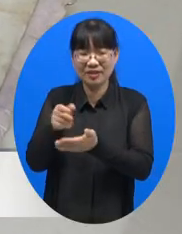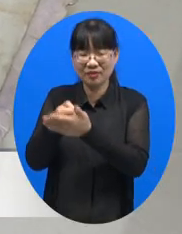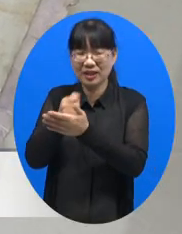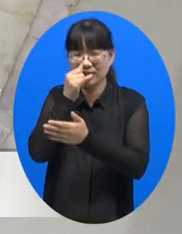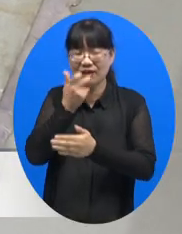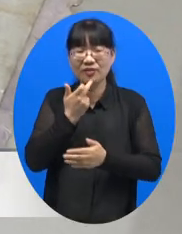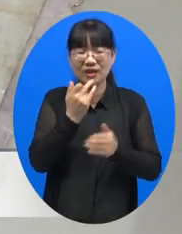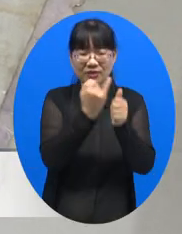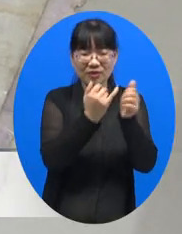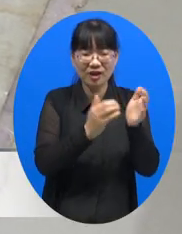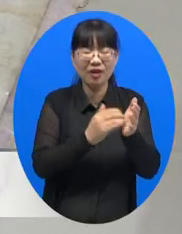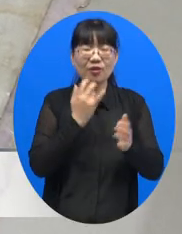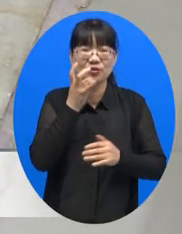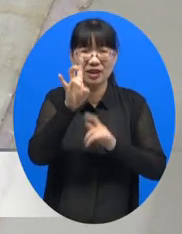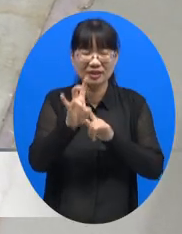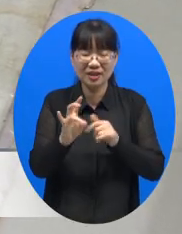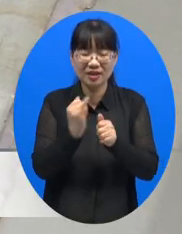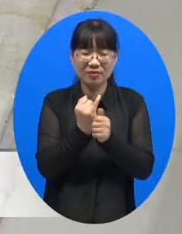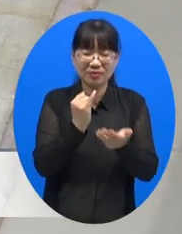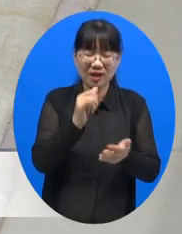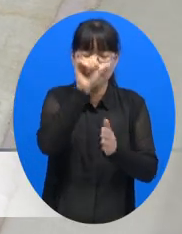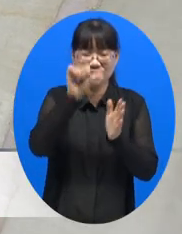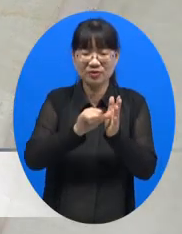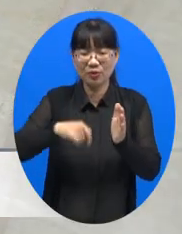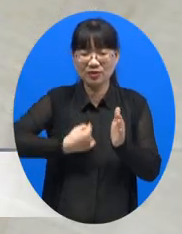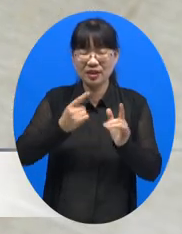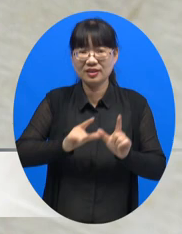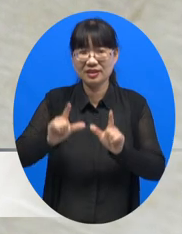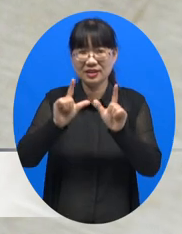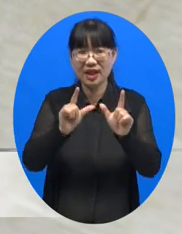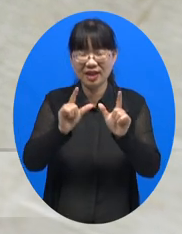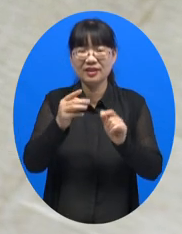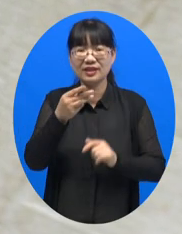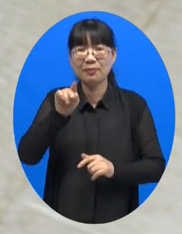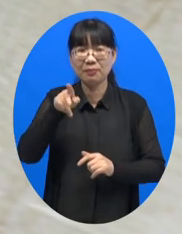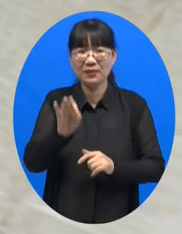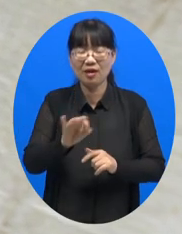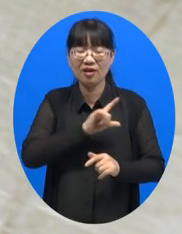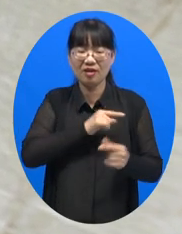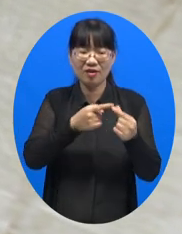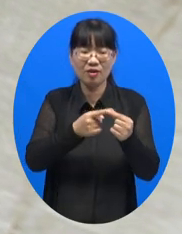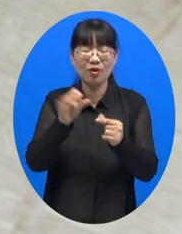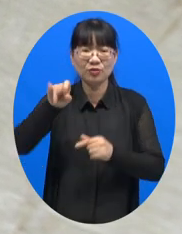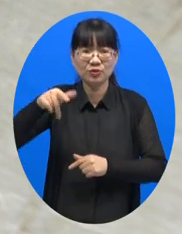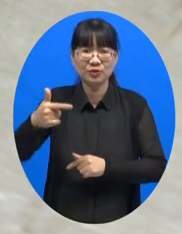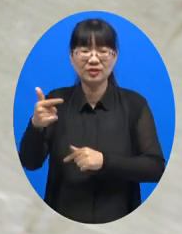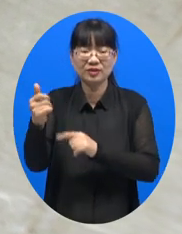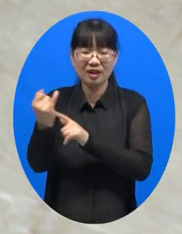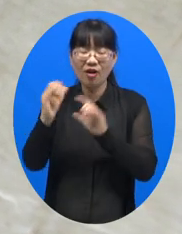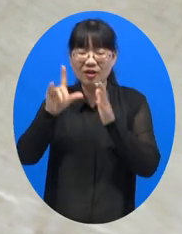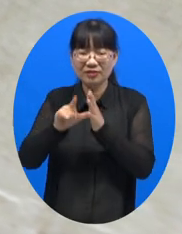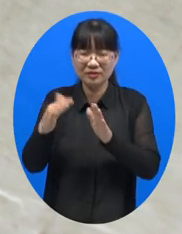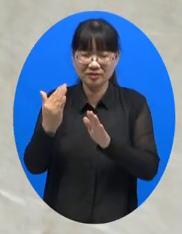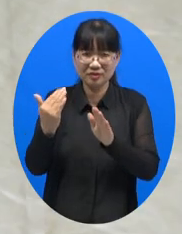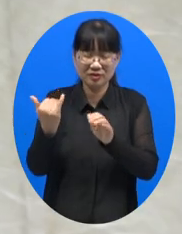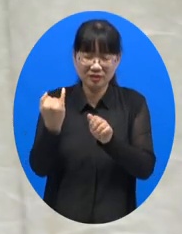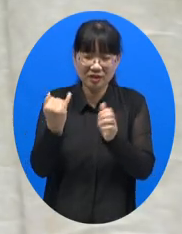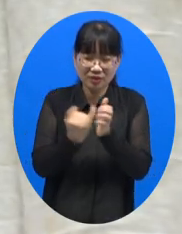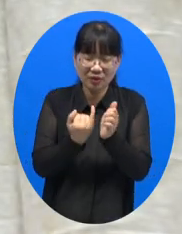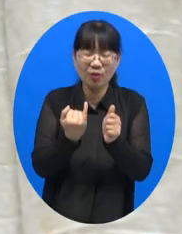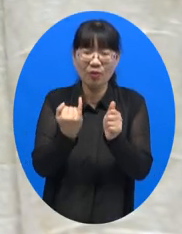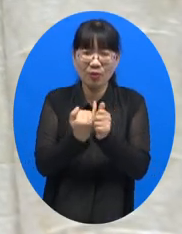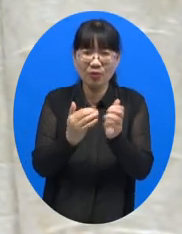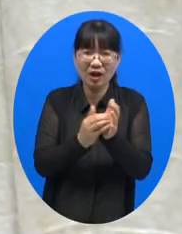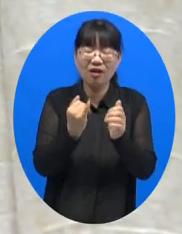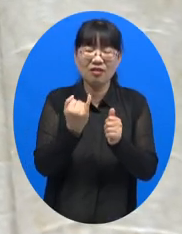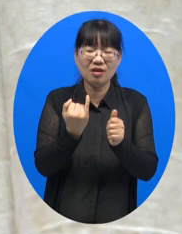17살에 혼인 해 24살의 남편이 얻고 평생 수절 하면서 1 해평 uc 얼이 3부터 결혼 후 안 우네 투표